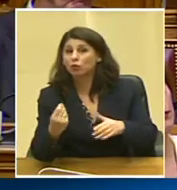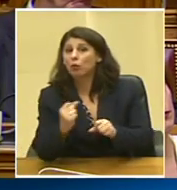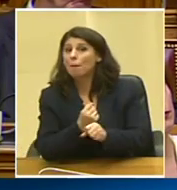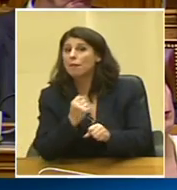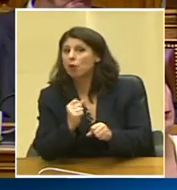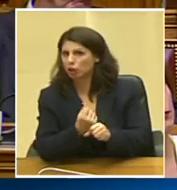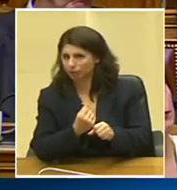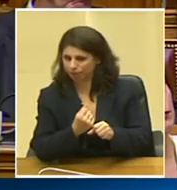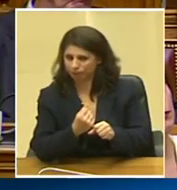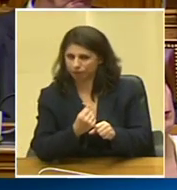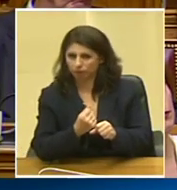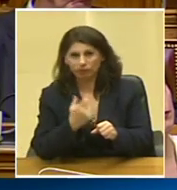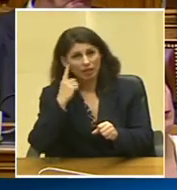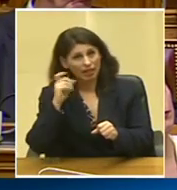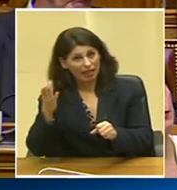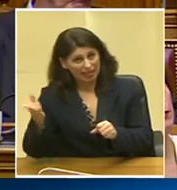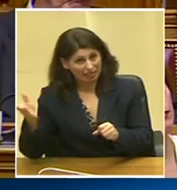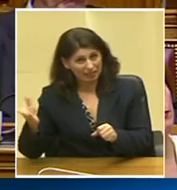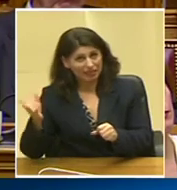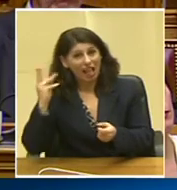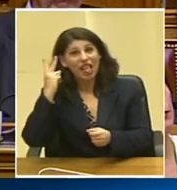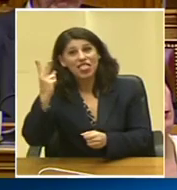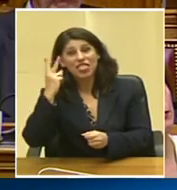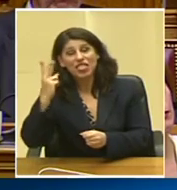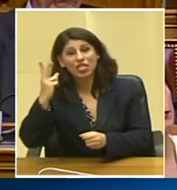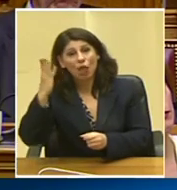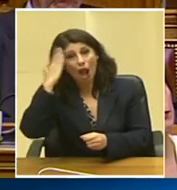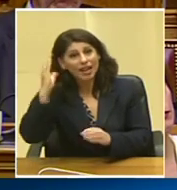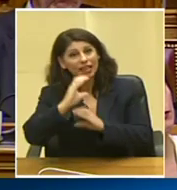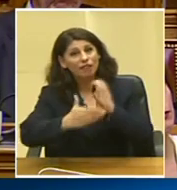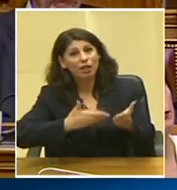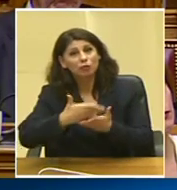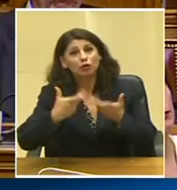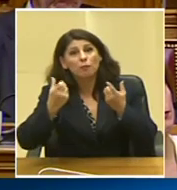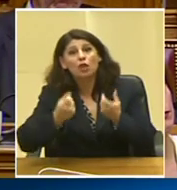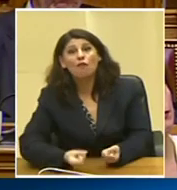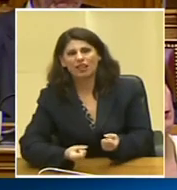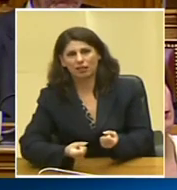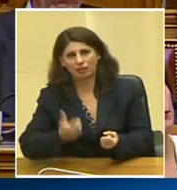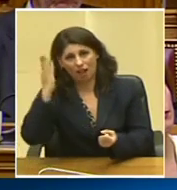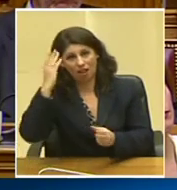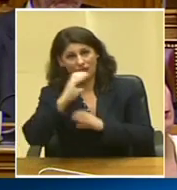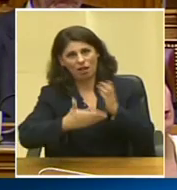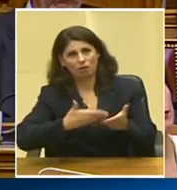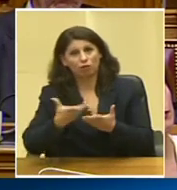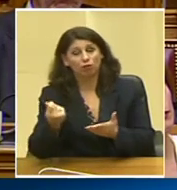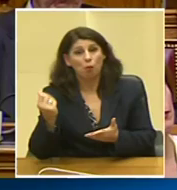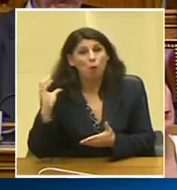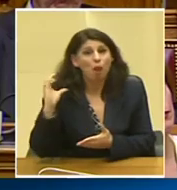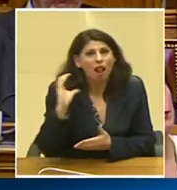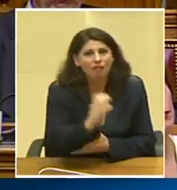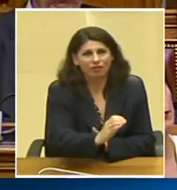επιμονή? Ξέρετε, εσείς κάνατε δύο ανακεφαλαιοποίησεις και πολύ πιο βαριές. Πολύ περισσότερα χρήματα. Δύο στη